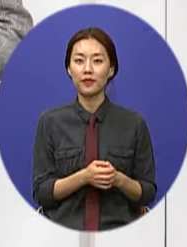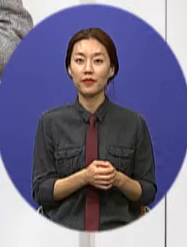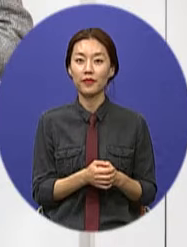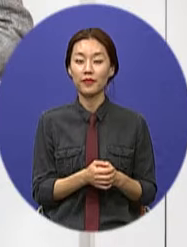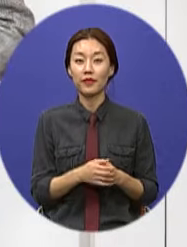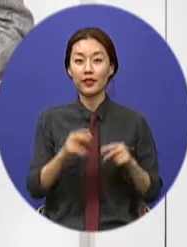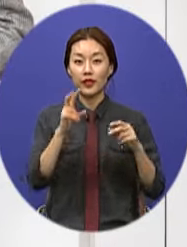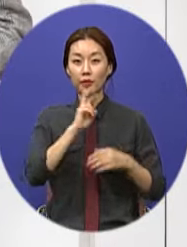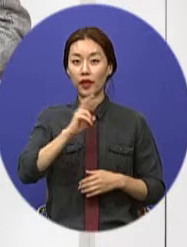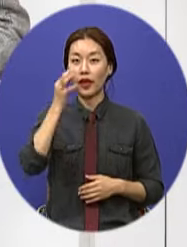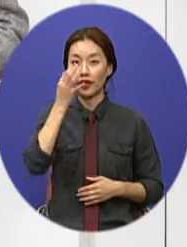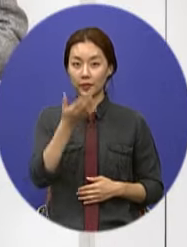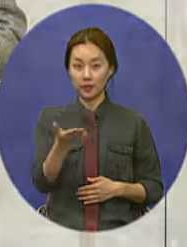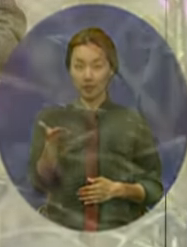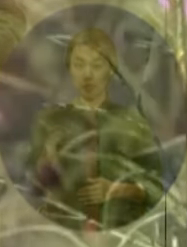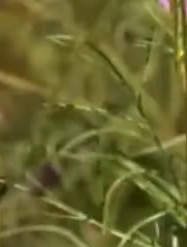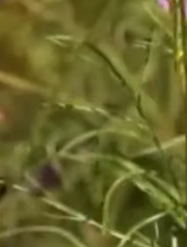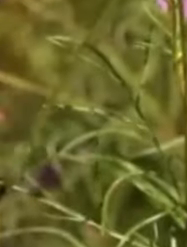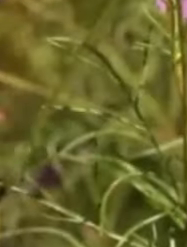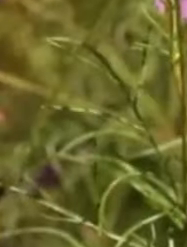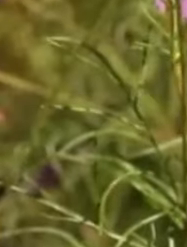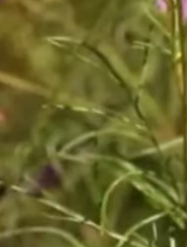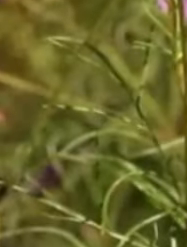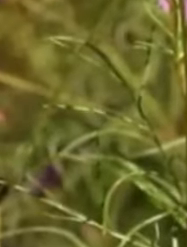자, 음악 주세요.